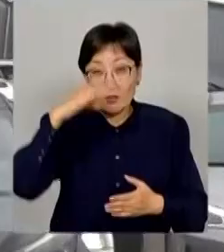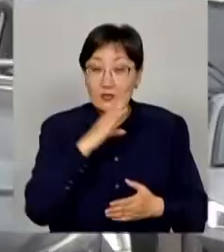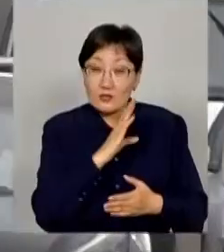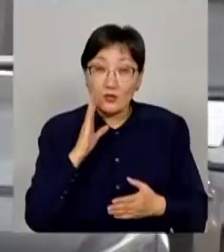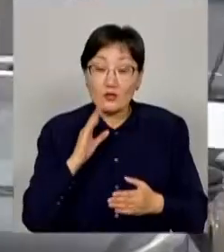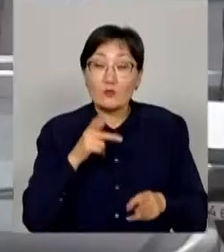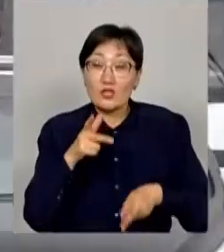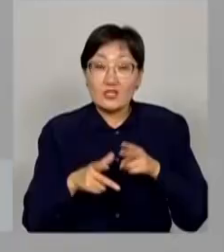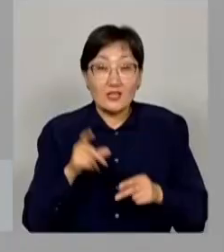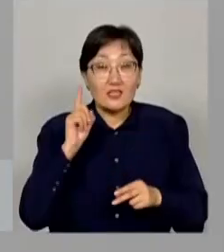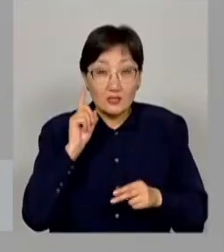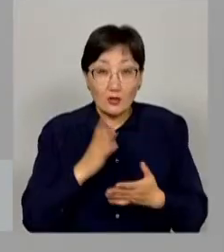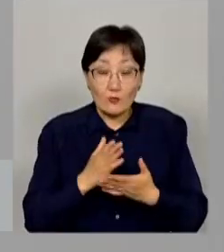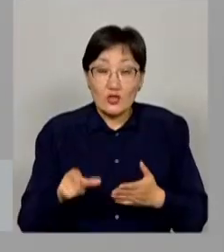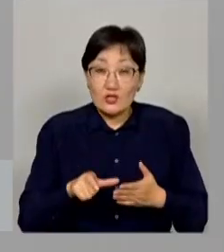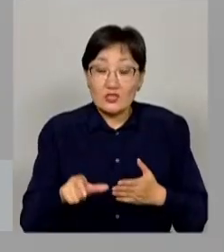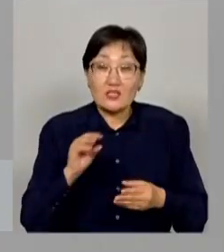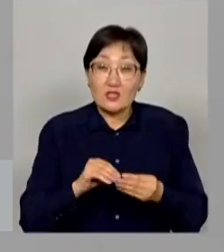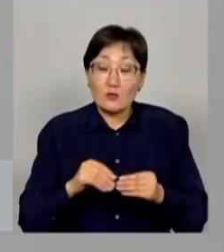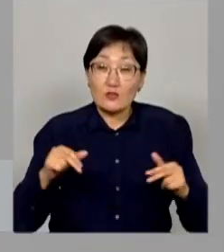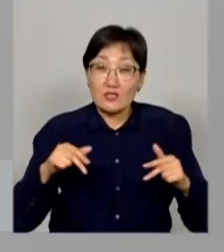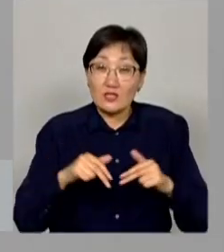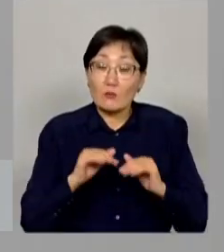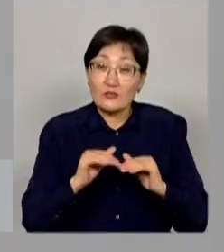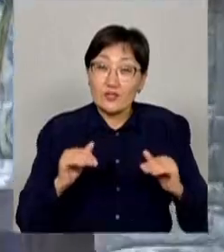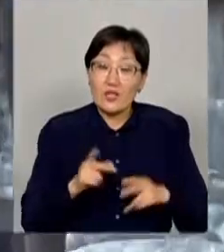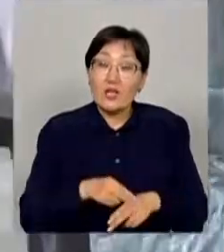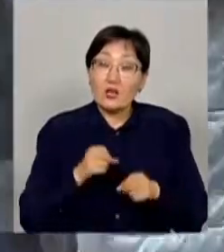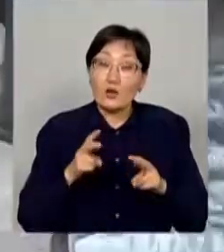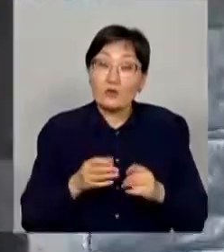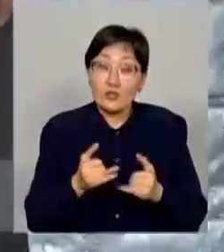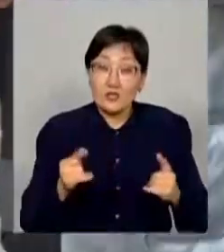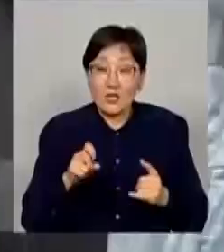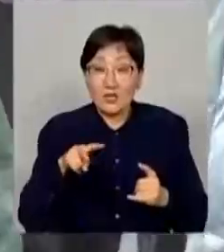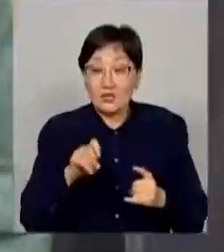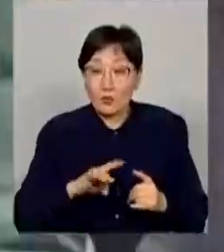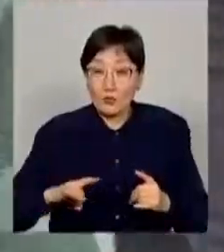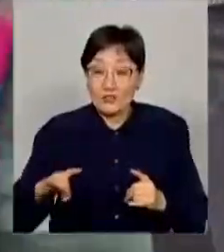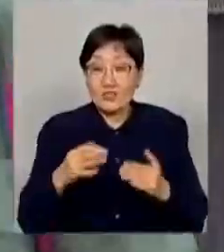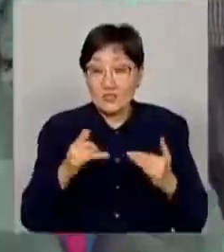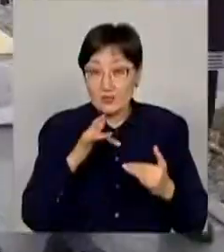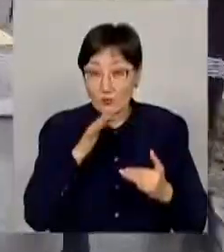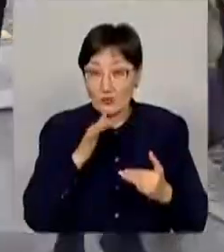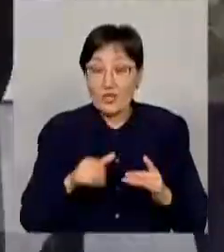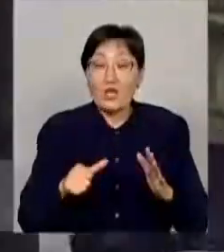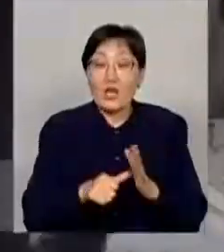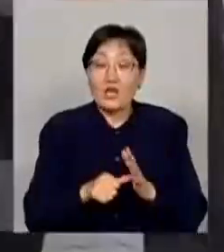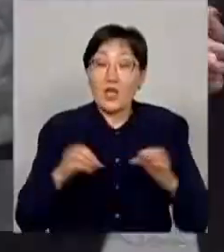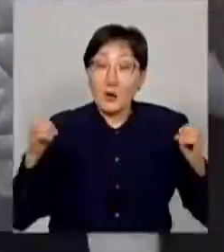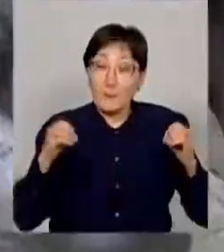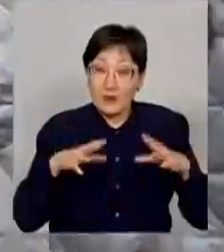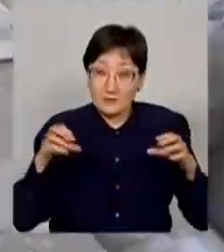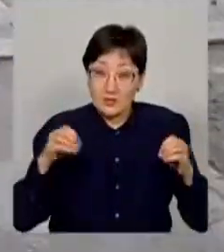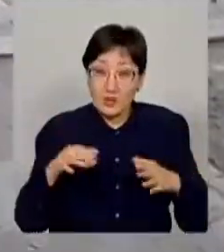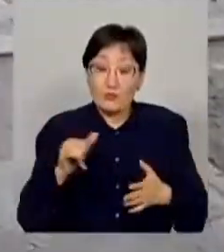айқайы ескерусіз қалмады. Жолды жиі кесіп өтетін оқушылардың қауіпсіздігі үшін Алатау ауданында қазірдің өзінде 6 бағдаршам